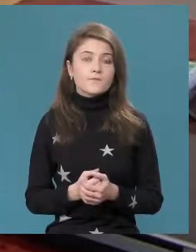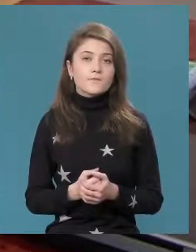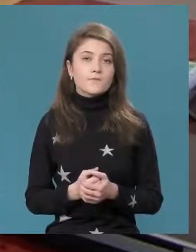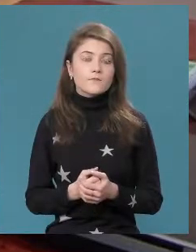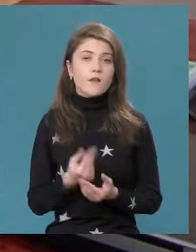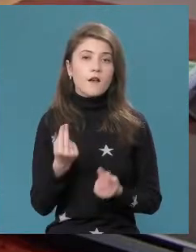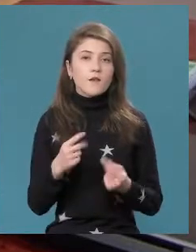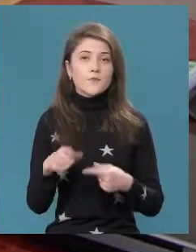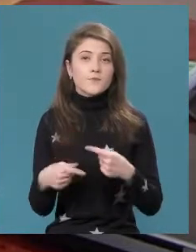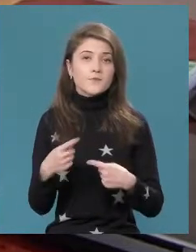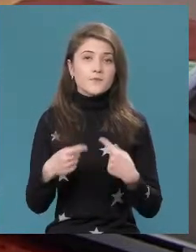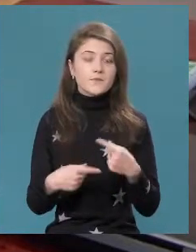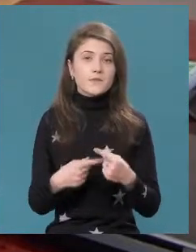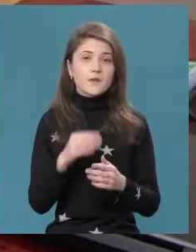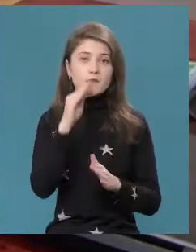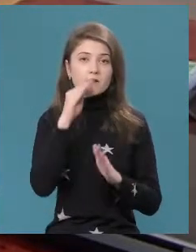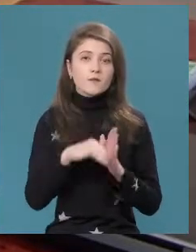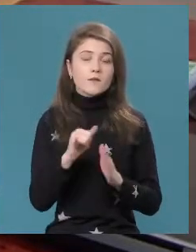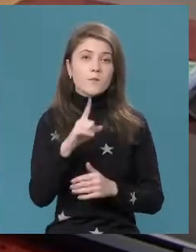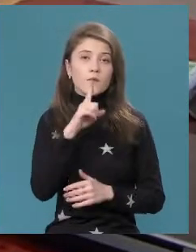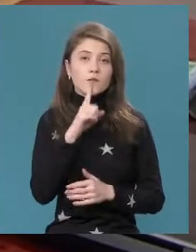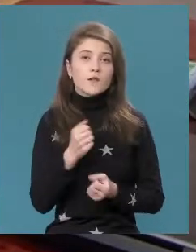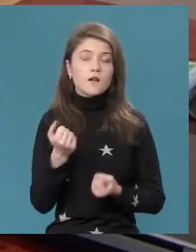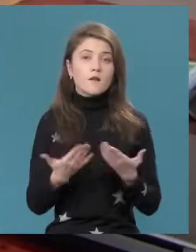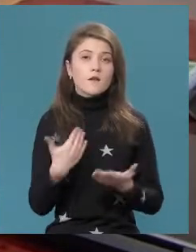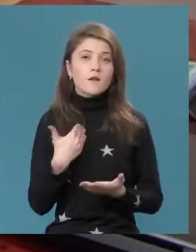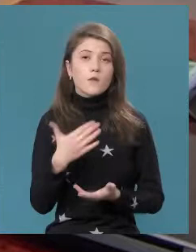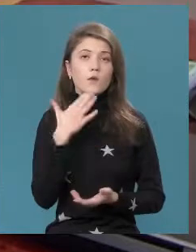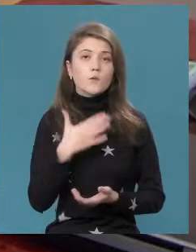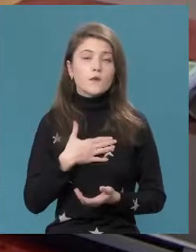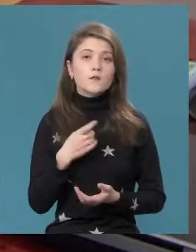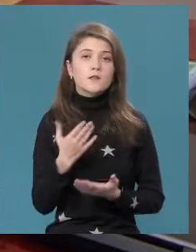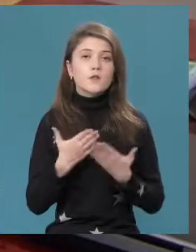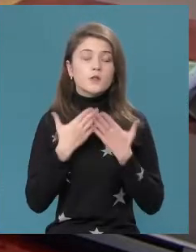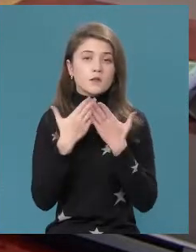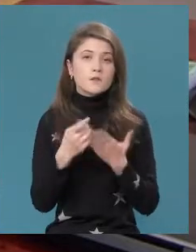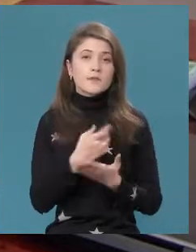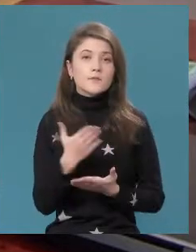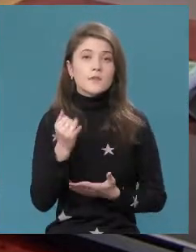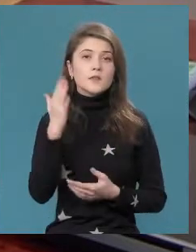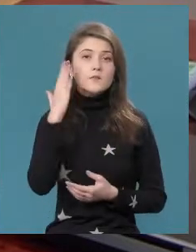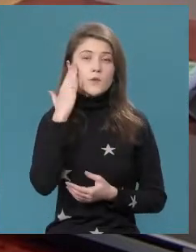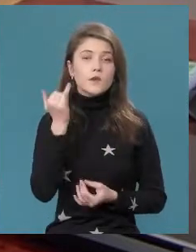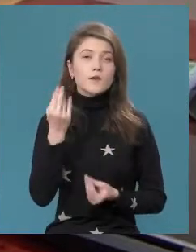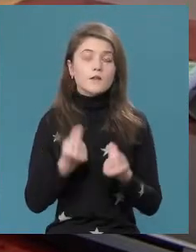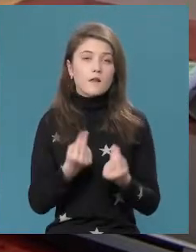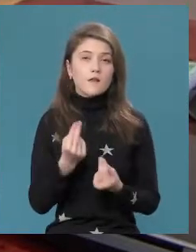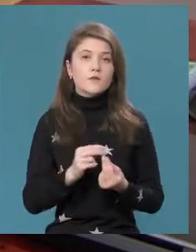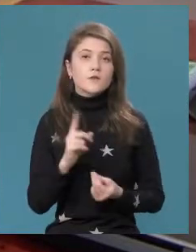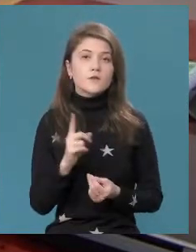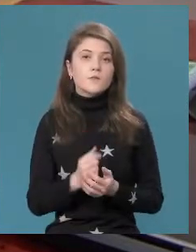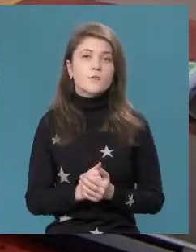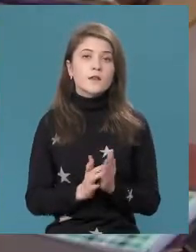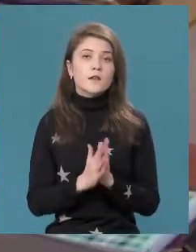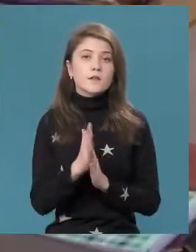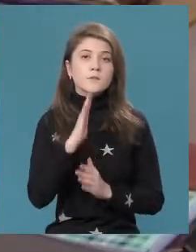клубок, затаїться і мовчок. Але я його люблю, з ним читаю, з ним і сплю, і гуляю разом з ним, щоб ріс мій пес не